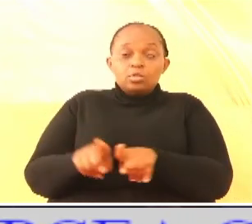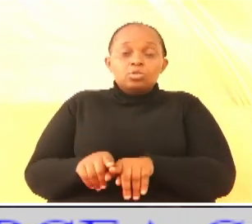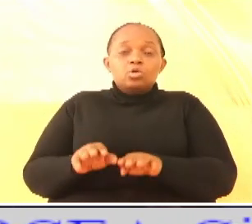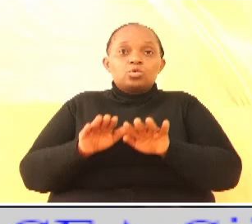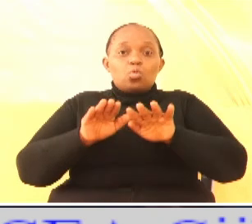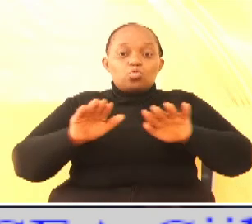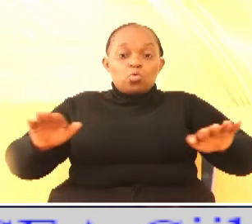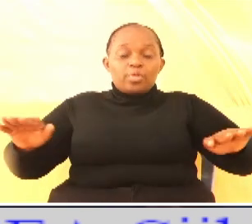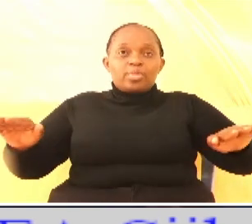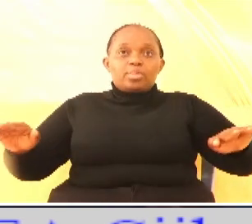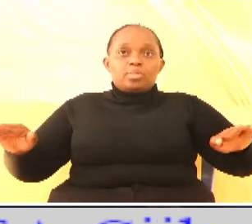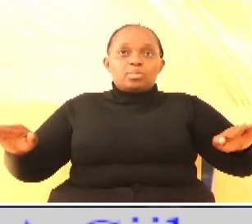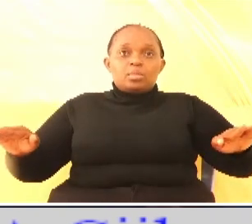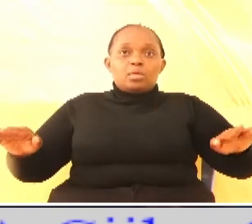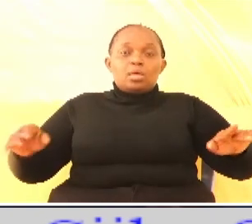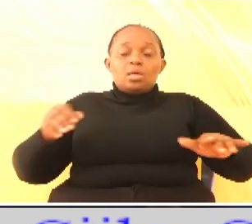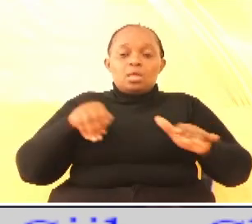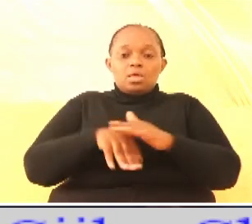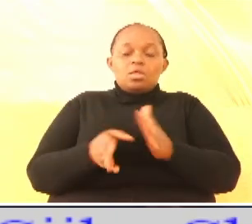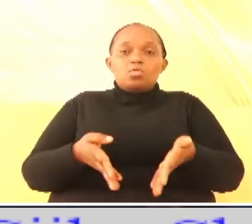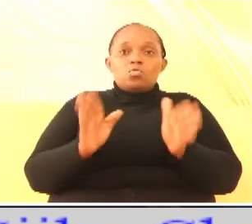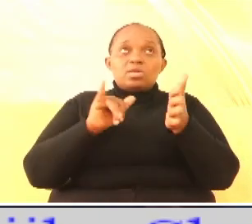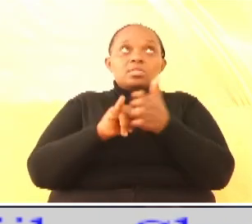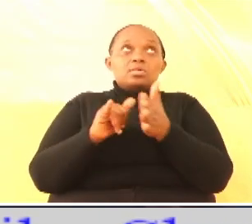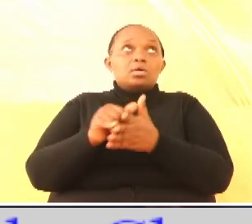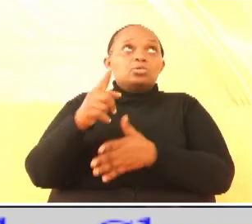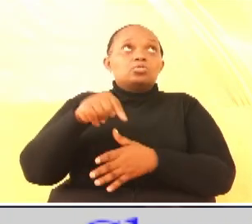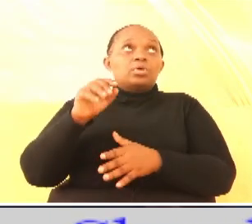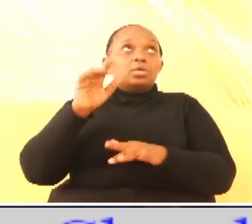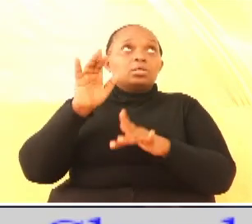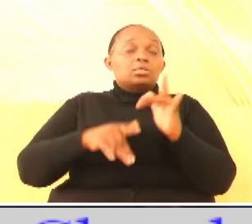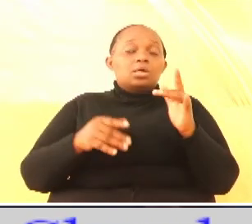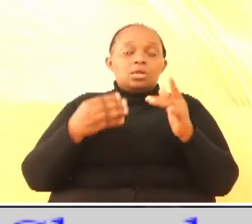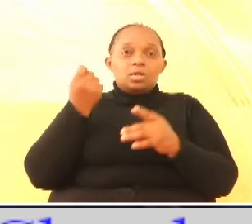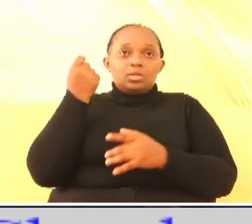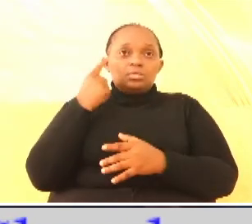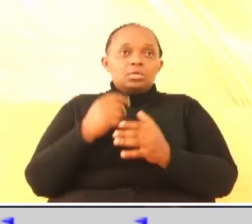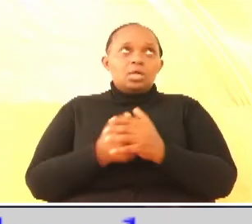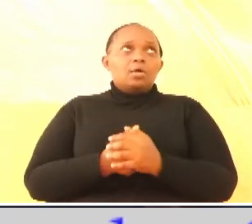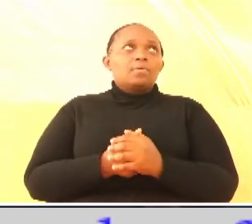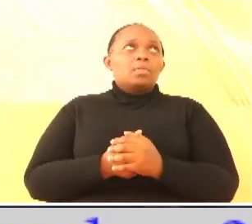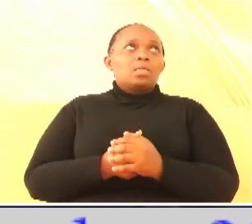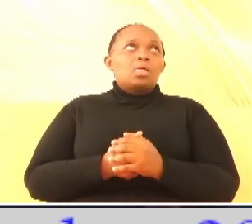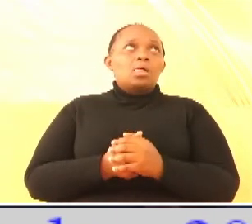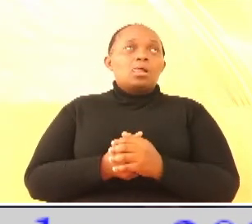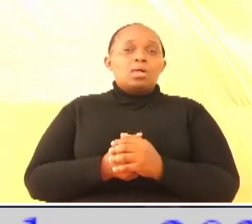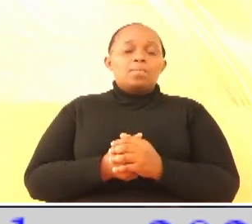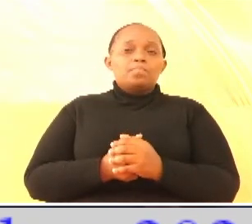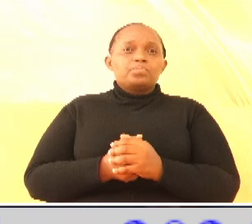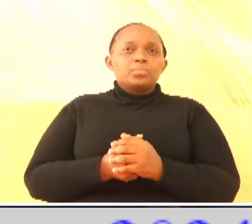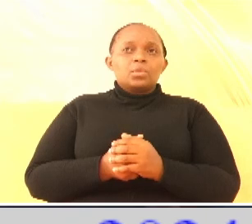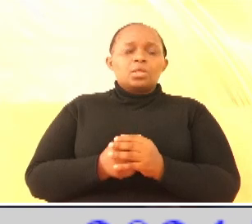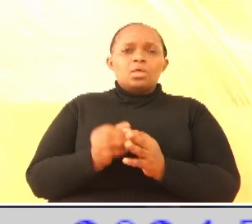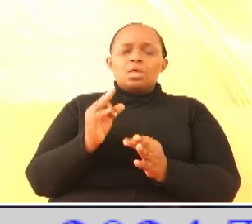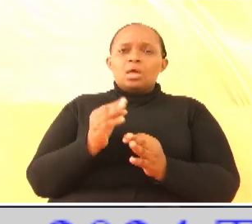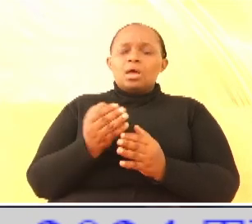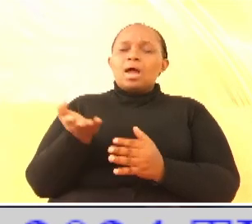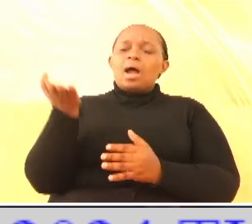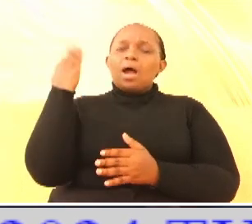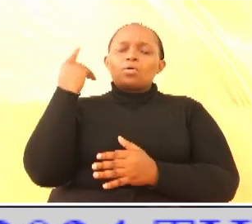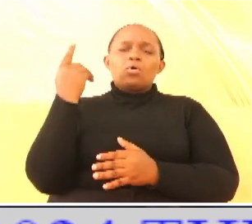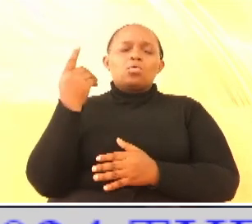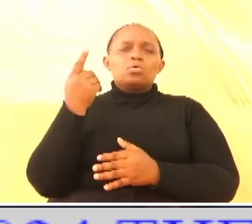Amen. Mnasahau ya kwamba zamani hamkuwa mnatafuniwa madizi. Kwani huko unapewa hiyo dizi ikiwa imekauka hivyo na